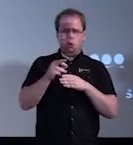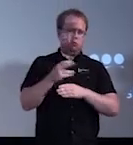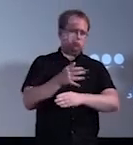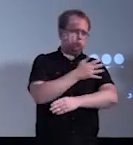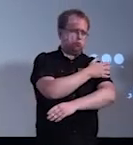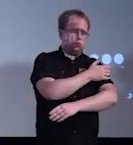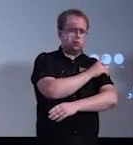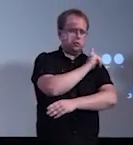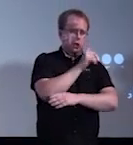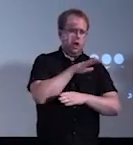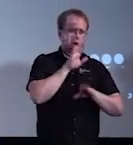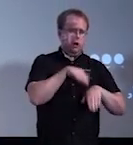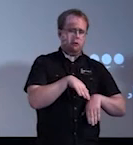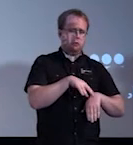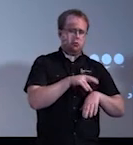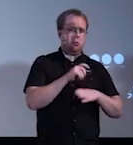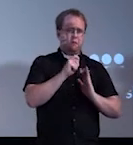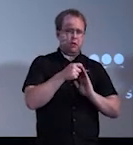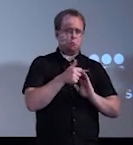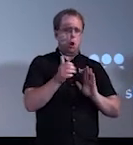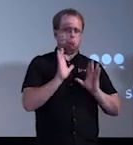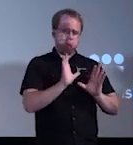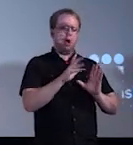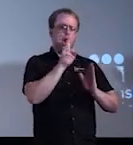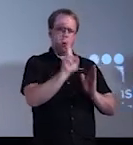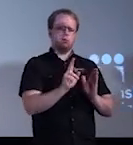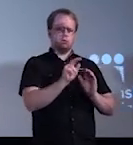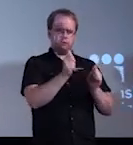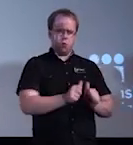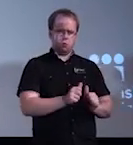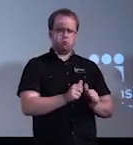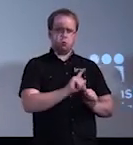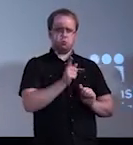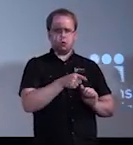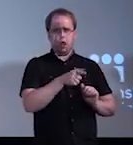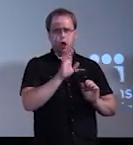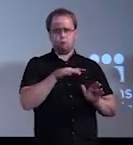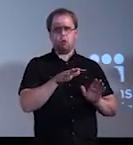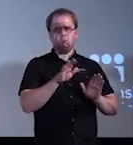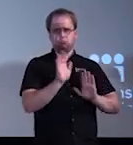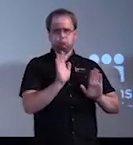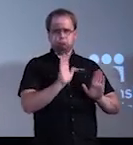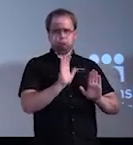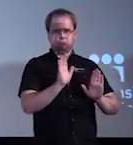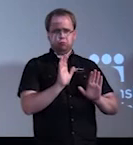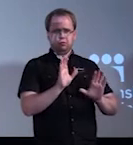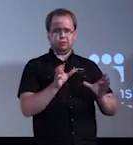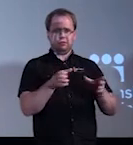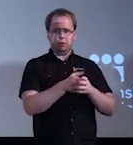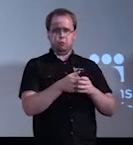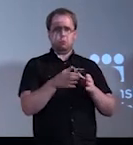liksom filmen som konstform och låtit den hanterats utav branschen ihop med